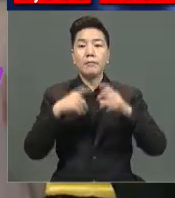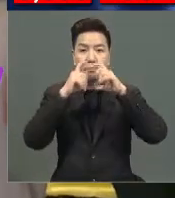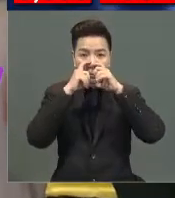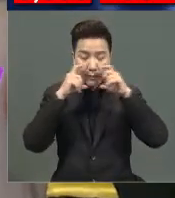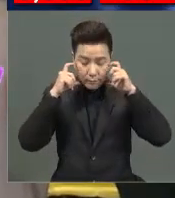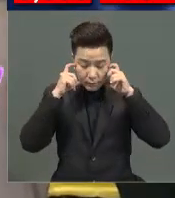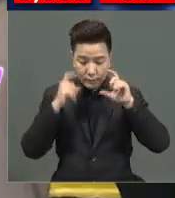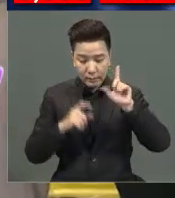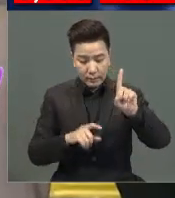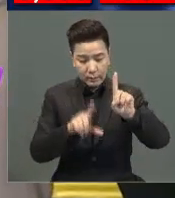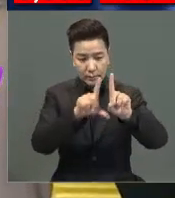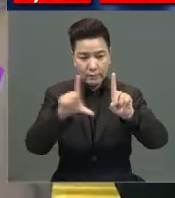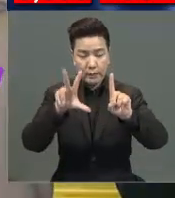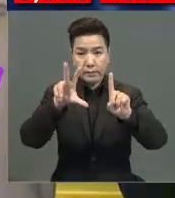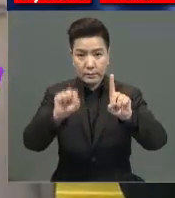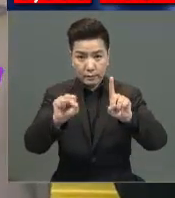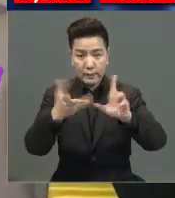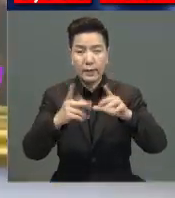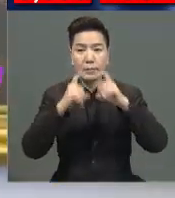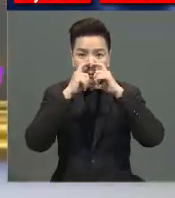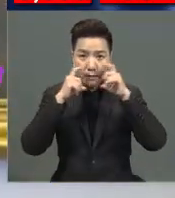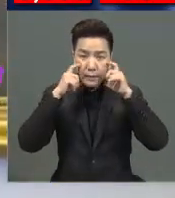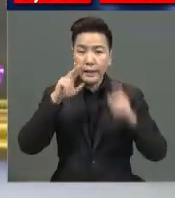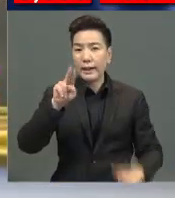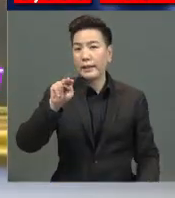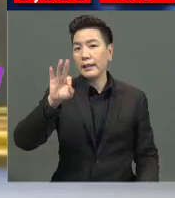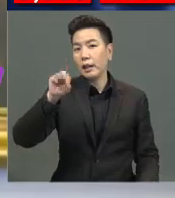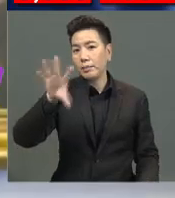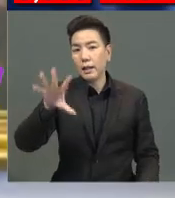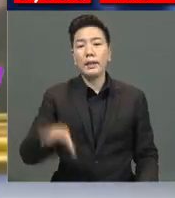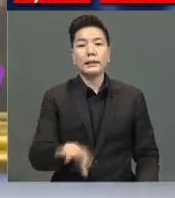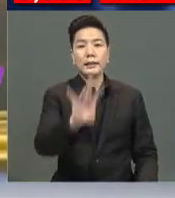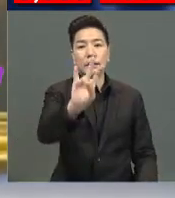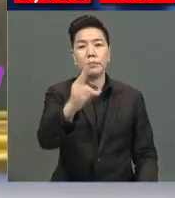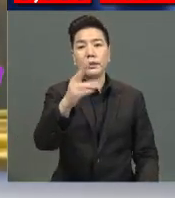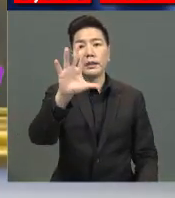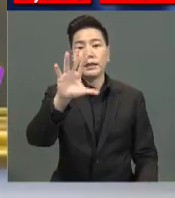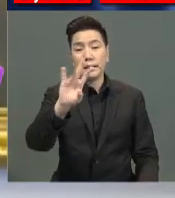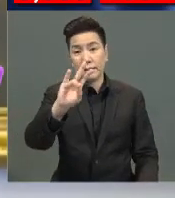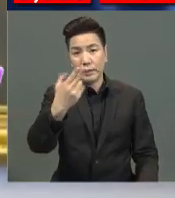แล้วการส่งมอบครั้งนี้นะคะก็ประกอบไปด้วยหน้ากากอนามัยจำนวน1ล้าน 3แสนชิ้นหน้ากาก n 95จำนวน70000